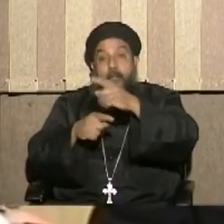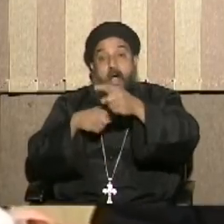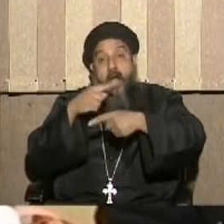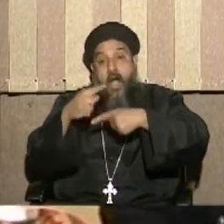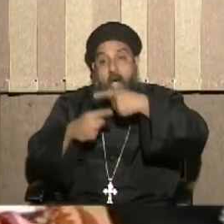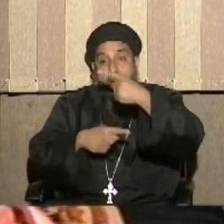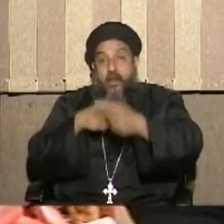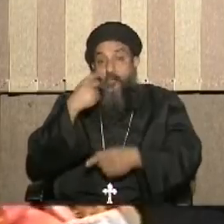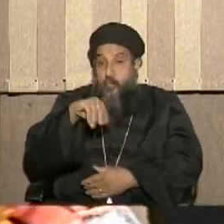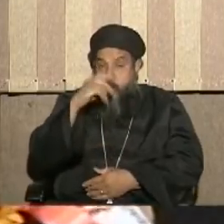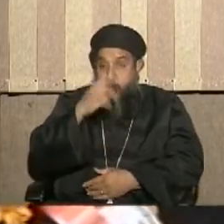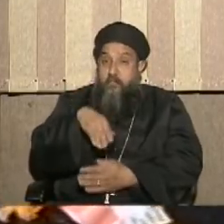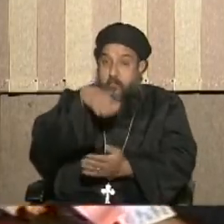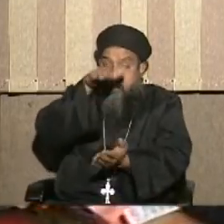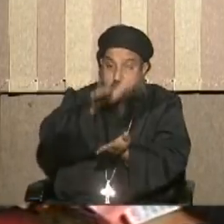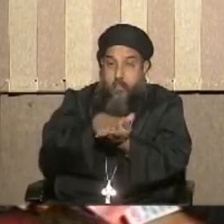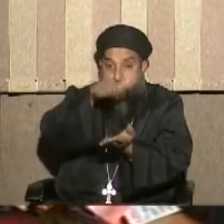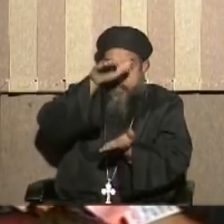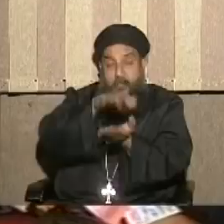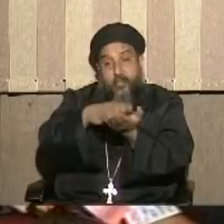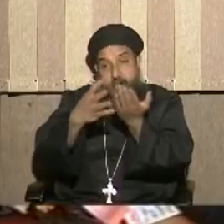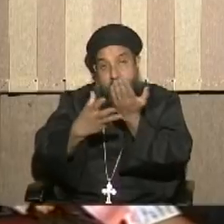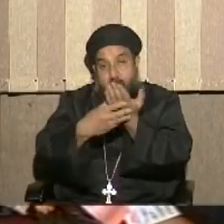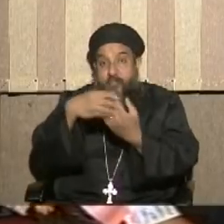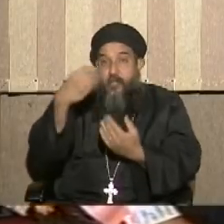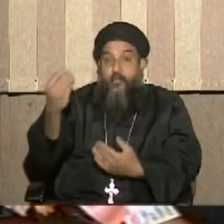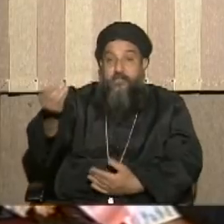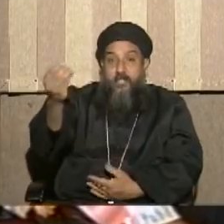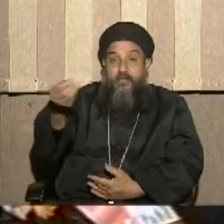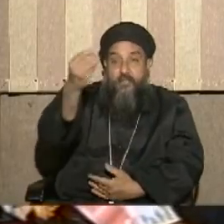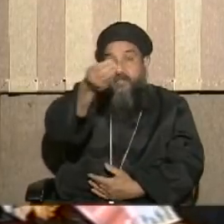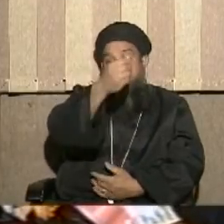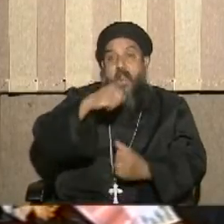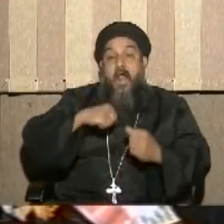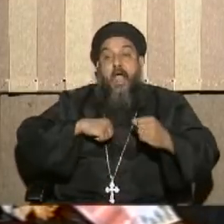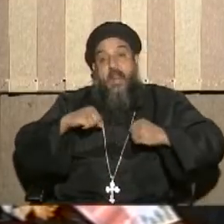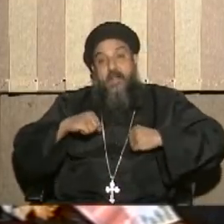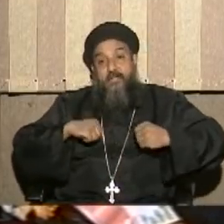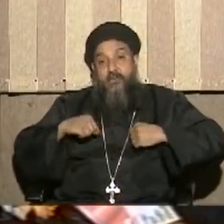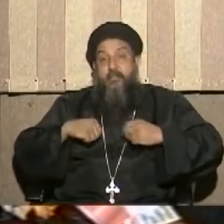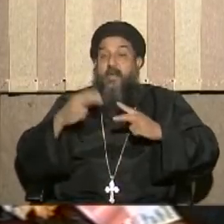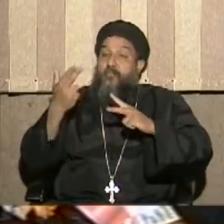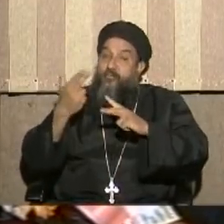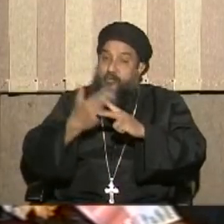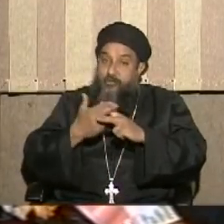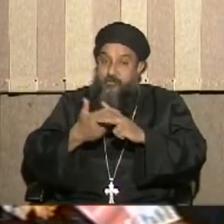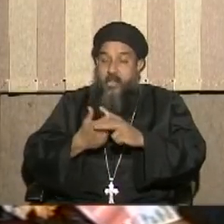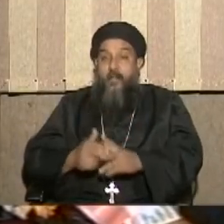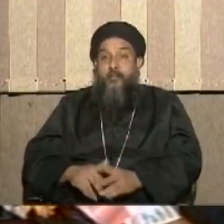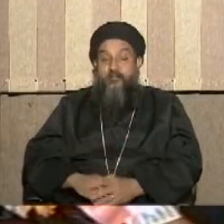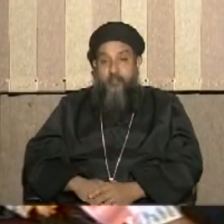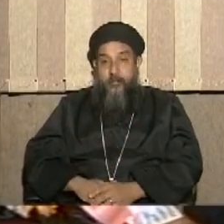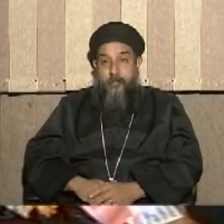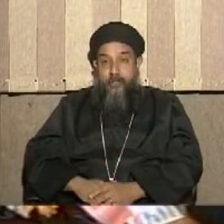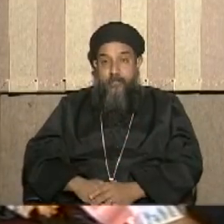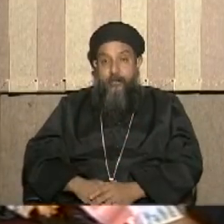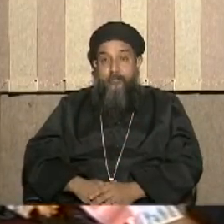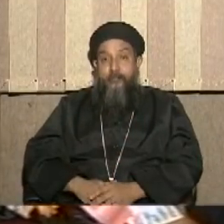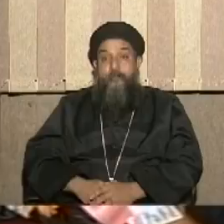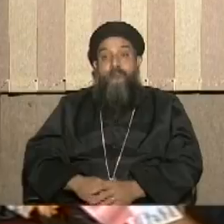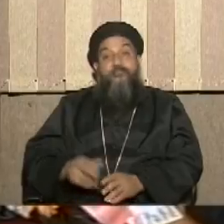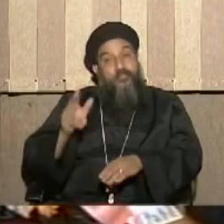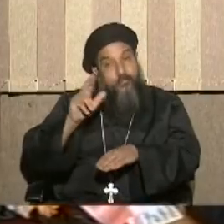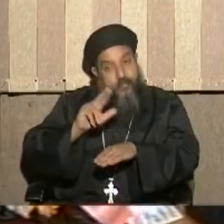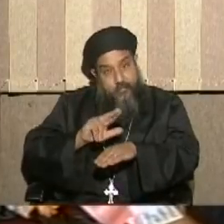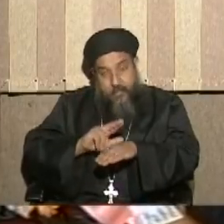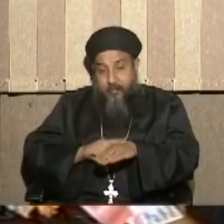توزيعه كل يوم أربع على طول بعد العظة لكل الشباب والشعب في برشيد سيدني. وهذه